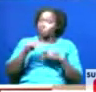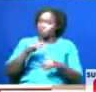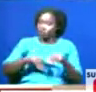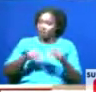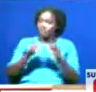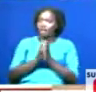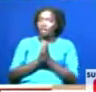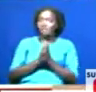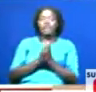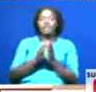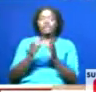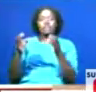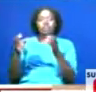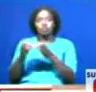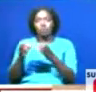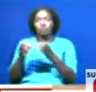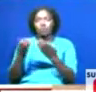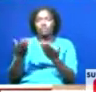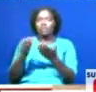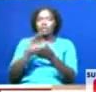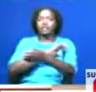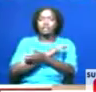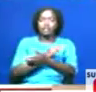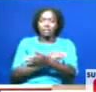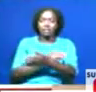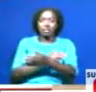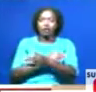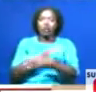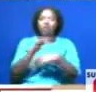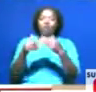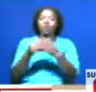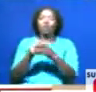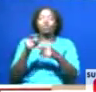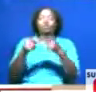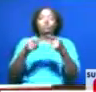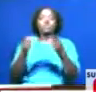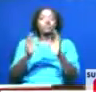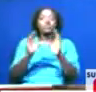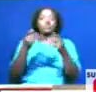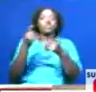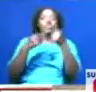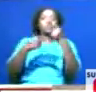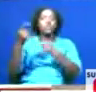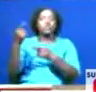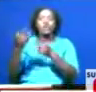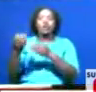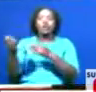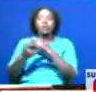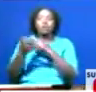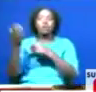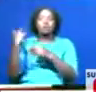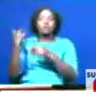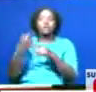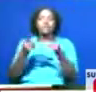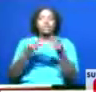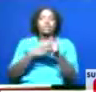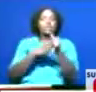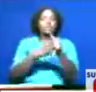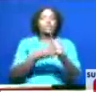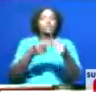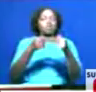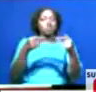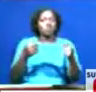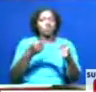wa chama kinachotawala nchini Nigeria cha All Progressive Congress alishinda uchaguzi mwezi uliopita, lakini viongozi wa upinzani wanadai kulikuwa